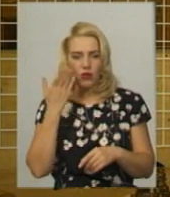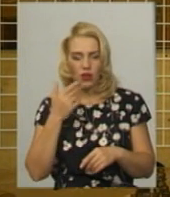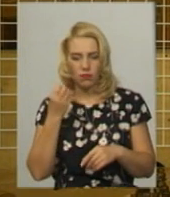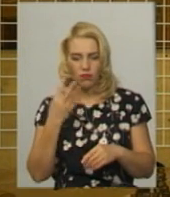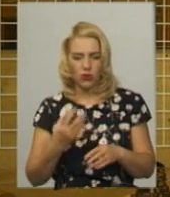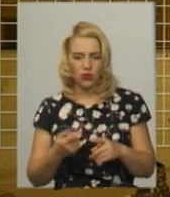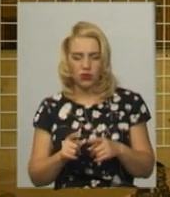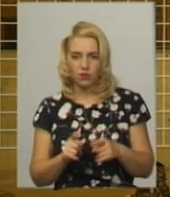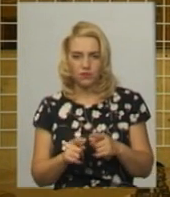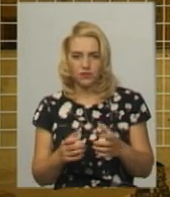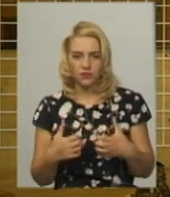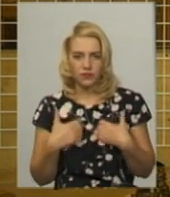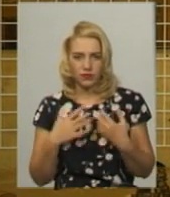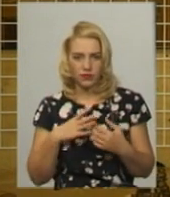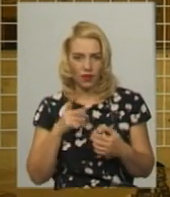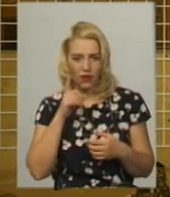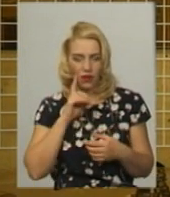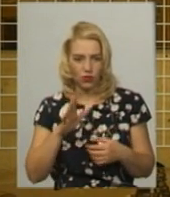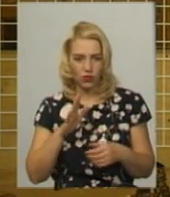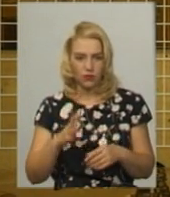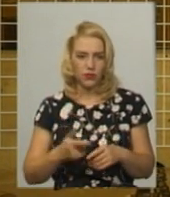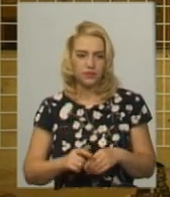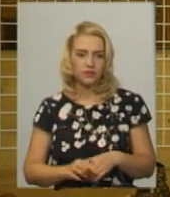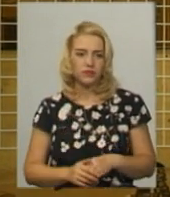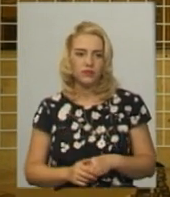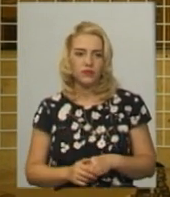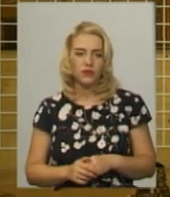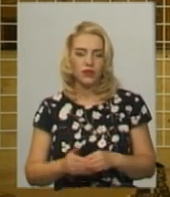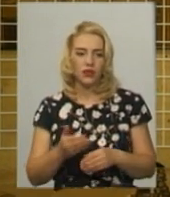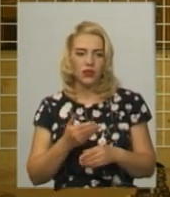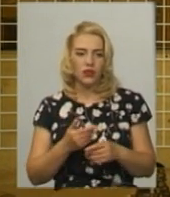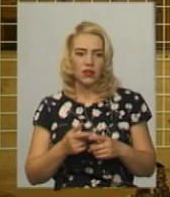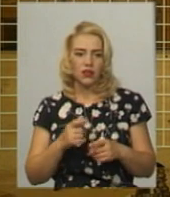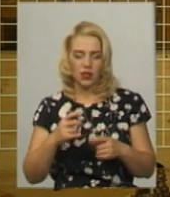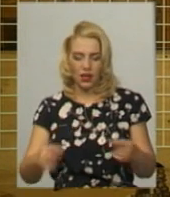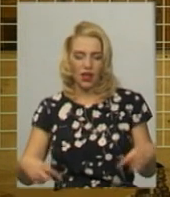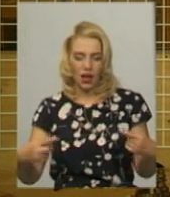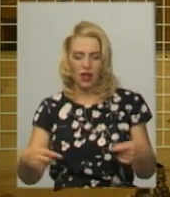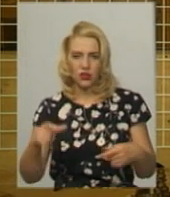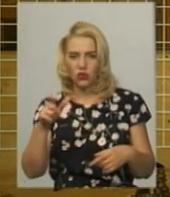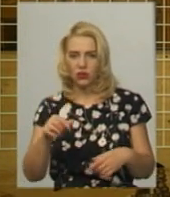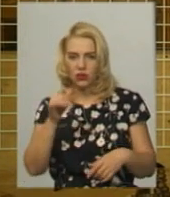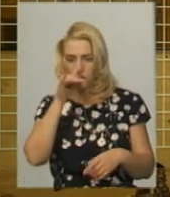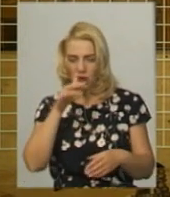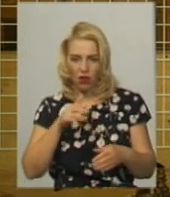звідти борта і опускали його асфальтом. В принципі, інвалід-візочник заїхати туди не міг ніяким